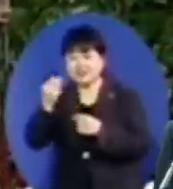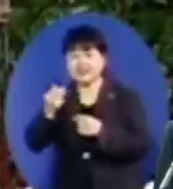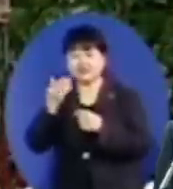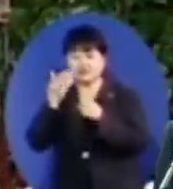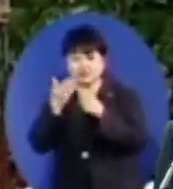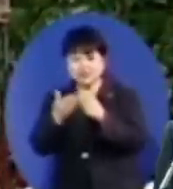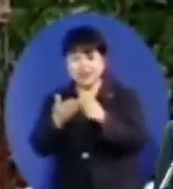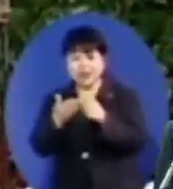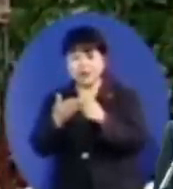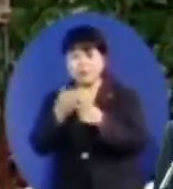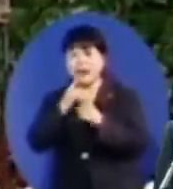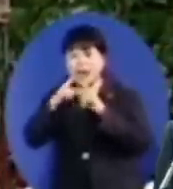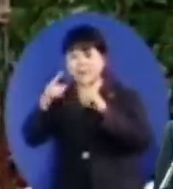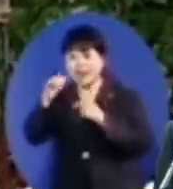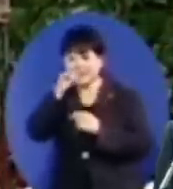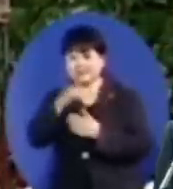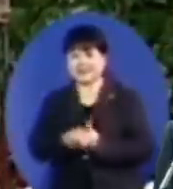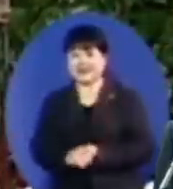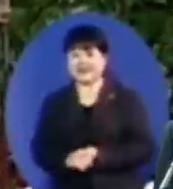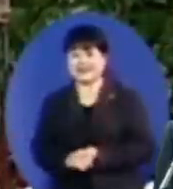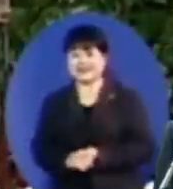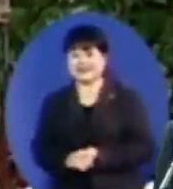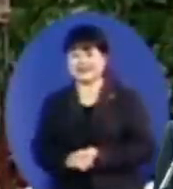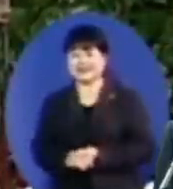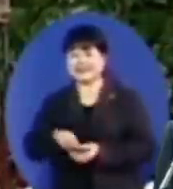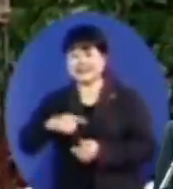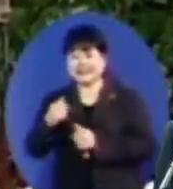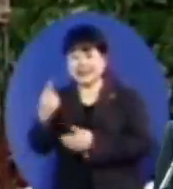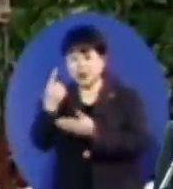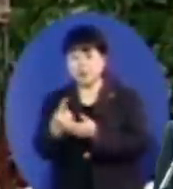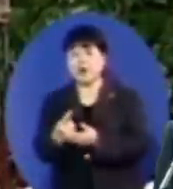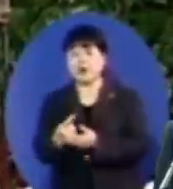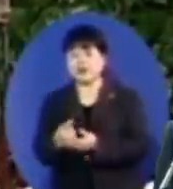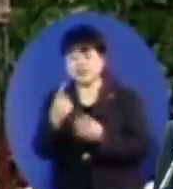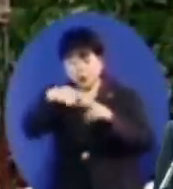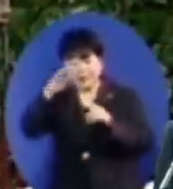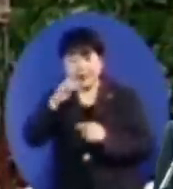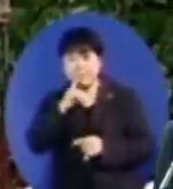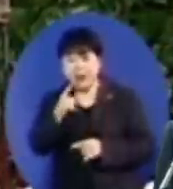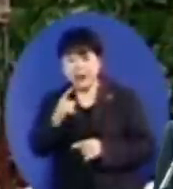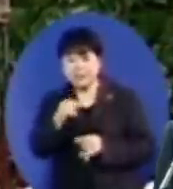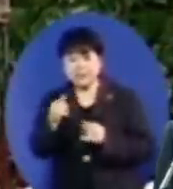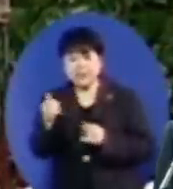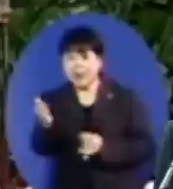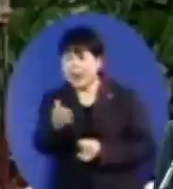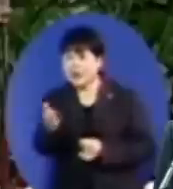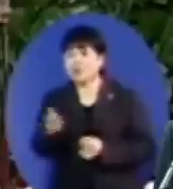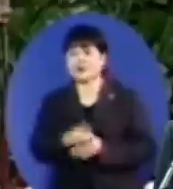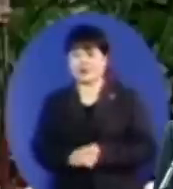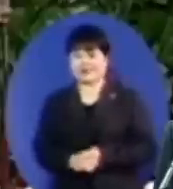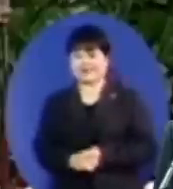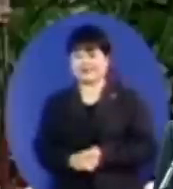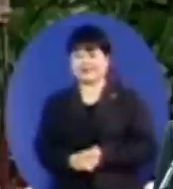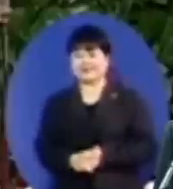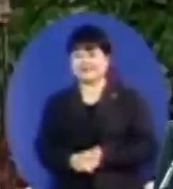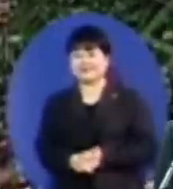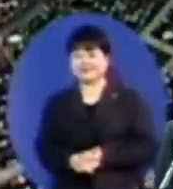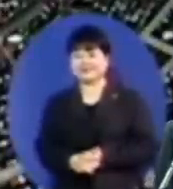영생나원을 얻는다고 말합니다. 자기 따라오면 지옥 간다고 따라오라고 하는 지도자는